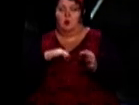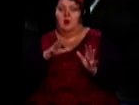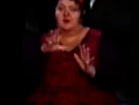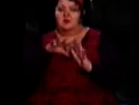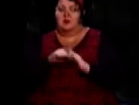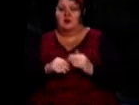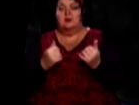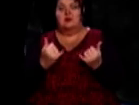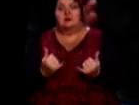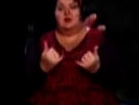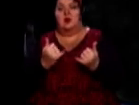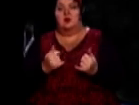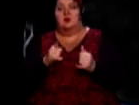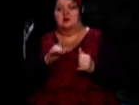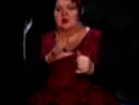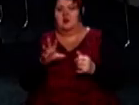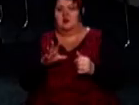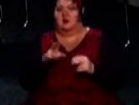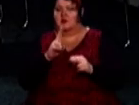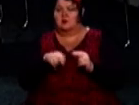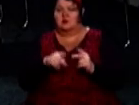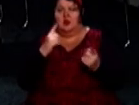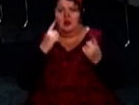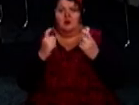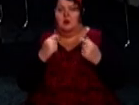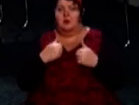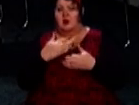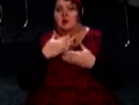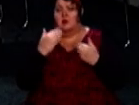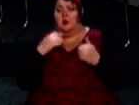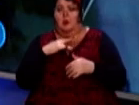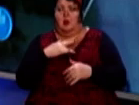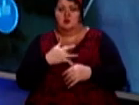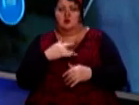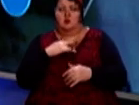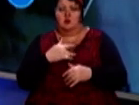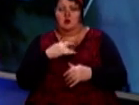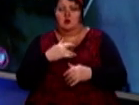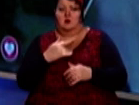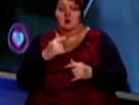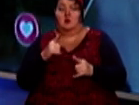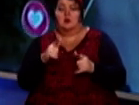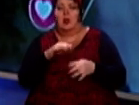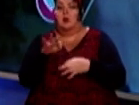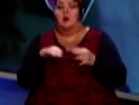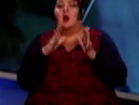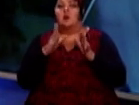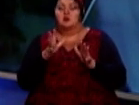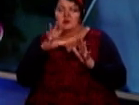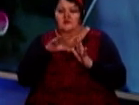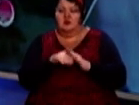зараз? Це не остаточна інформація? В мене немає сумнівів, що цей проєкт, саме цей буде проєкт втілений. Чому? Тому